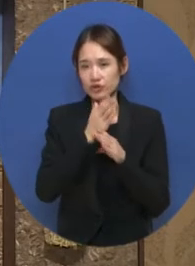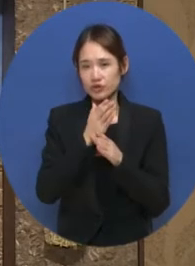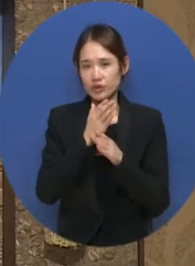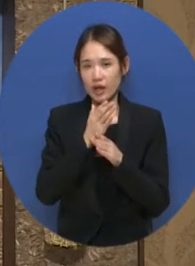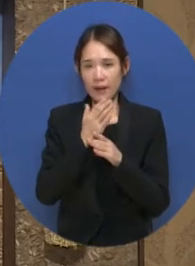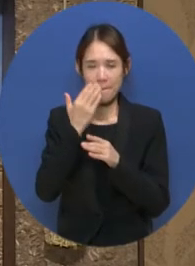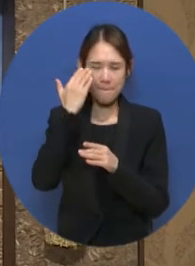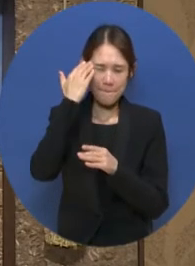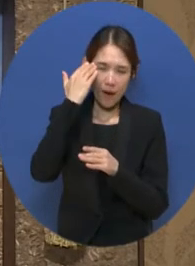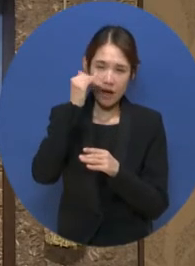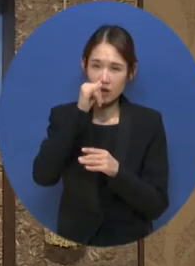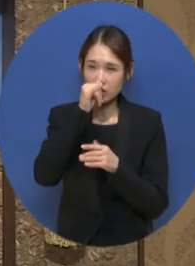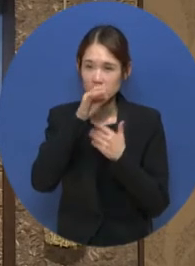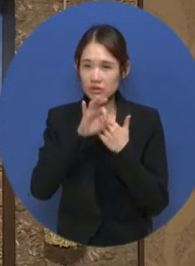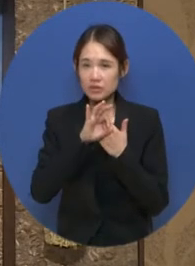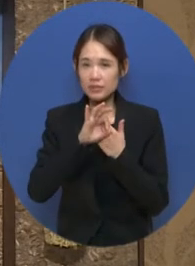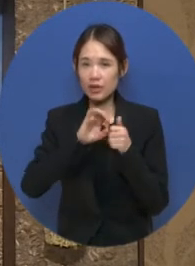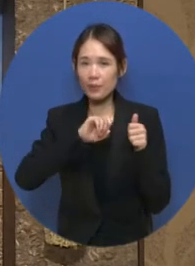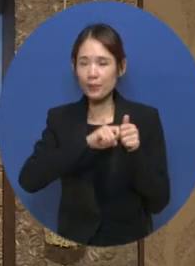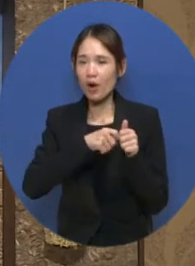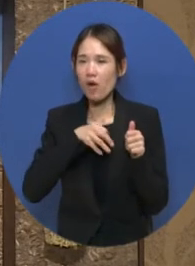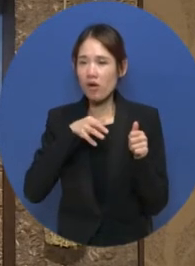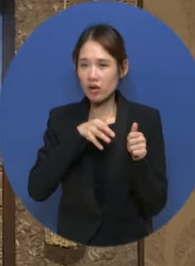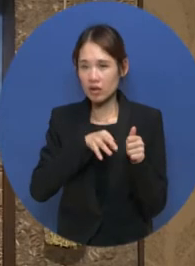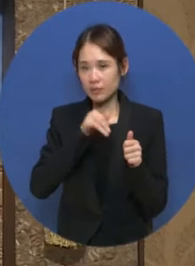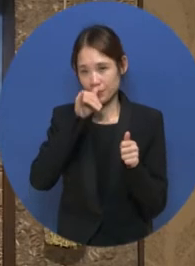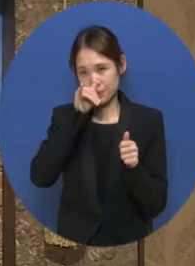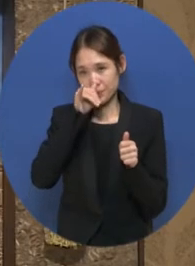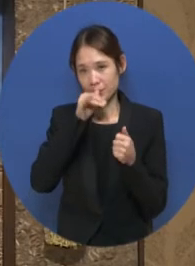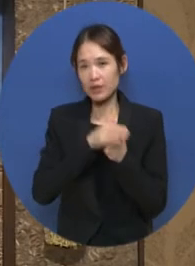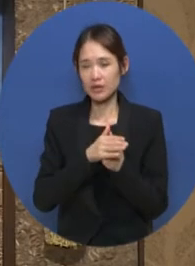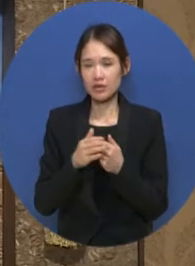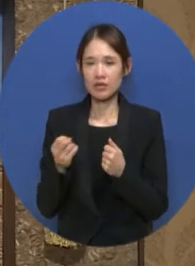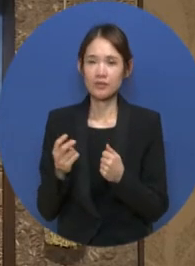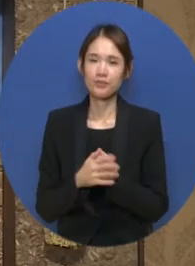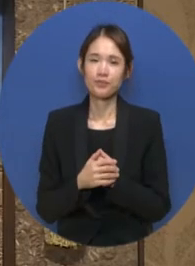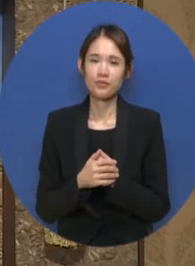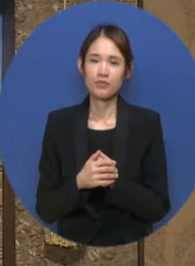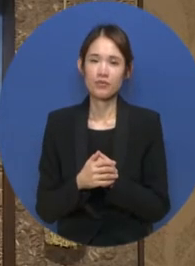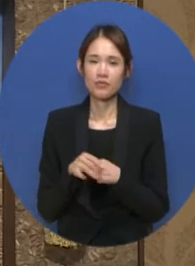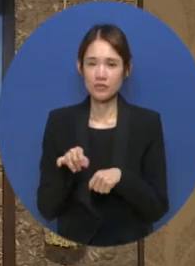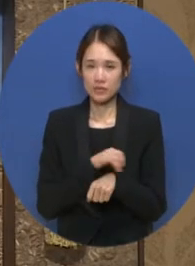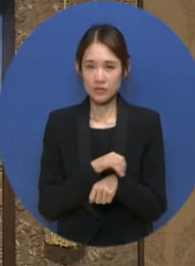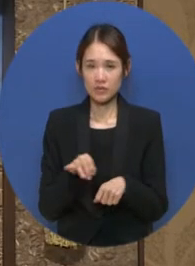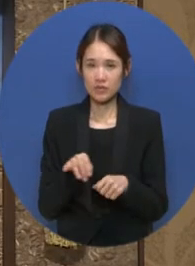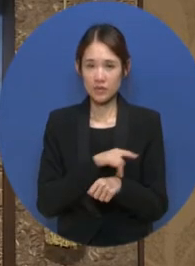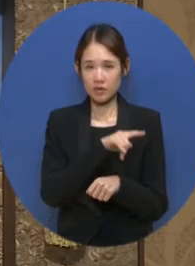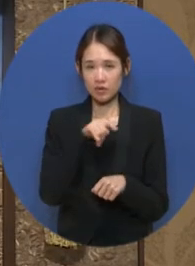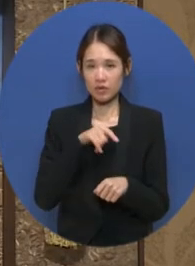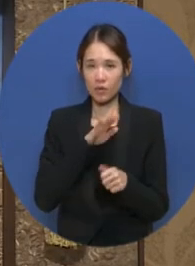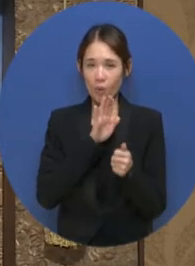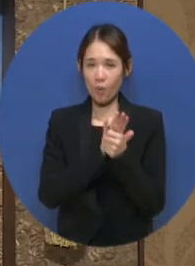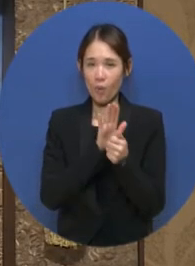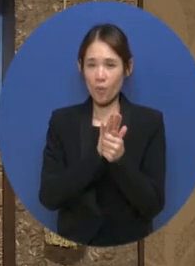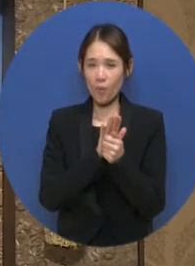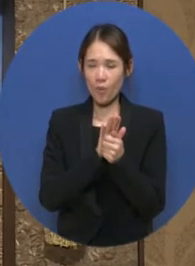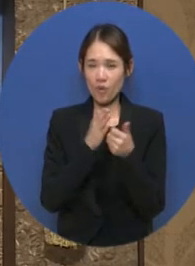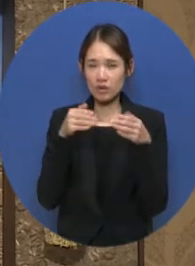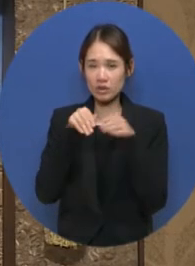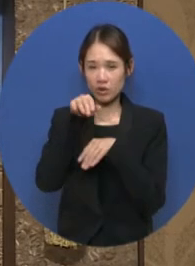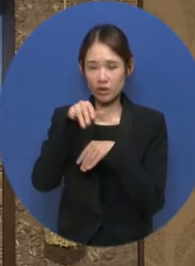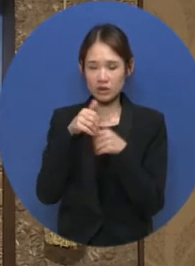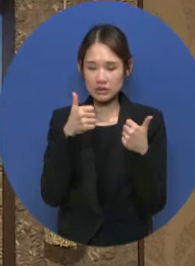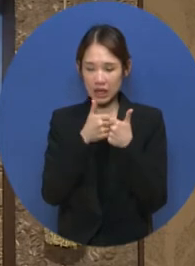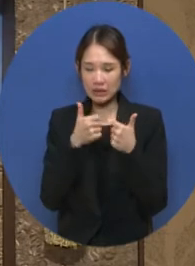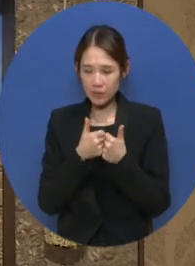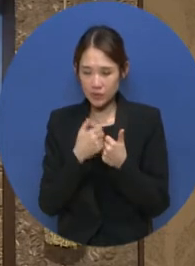경우에 또 과태료 부과가 내려 오도록 하고 있구요 예 또 특히나 이제 저희 5 기간에 상담원들이 조사를 나갔을